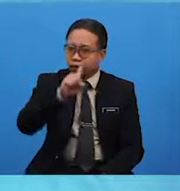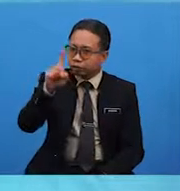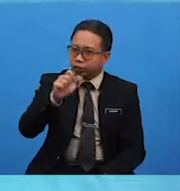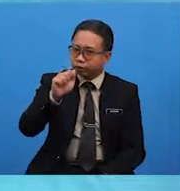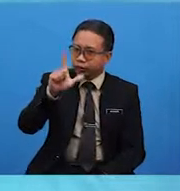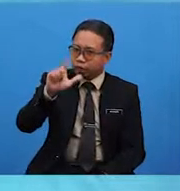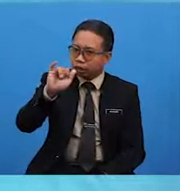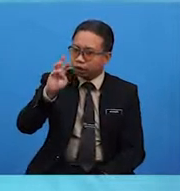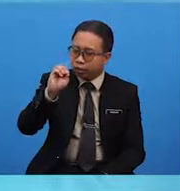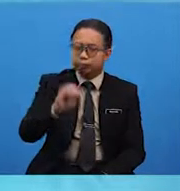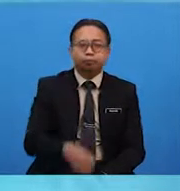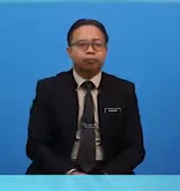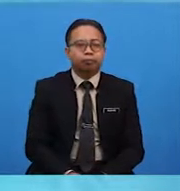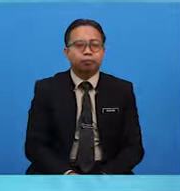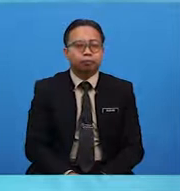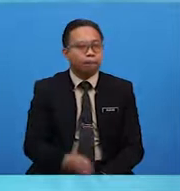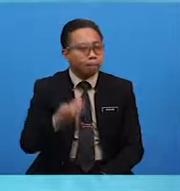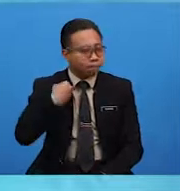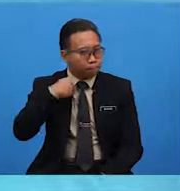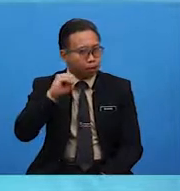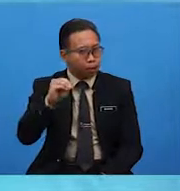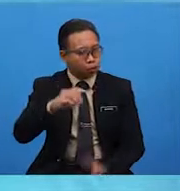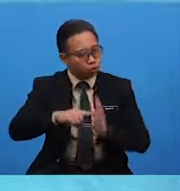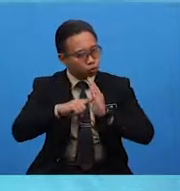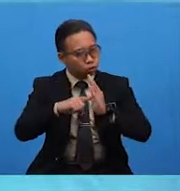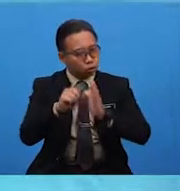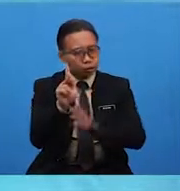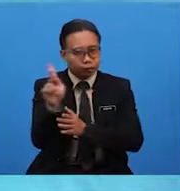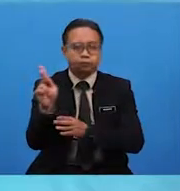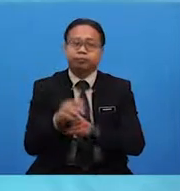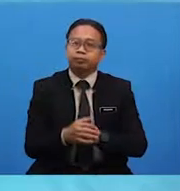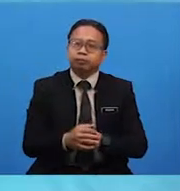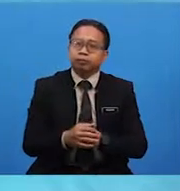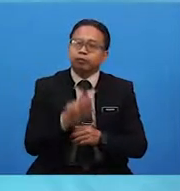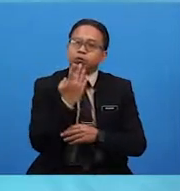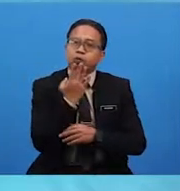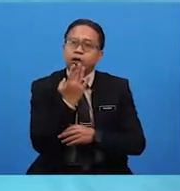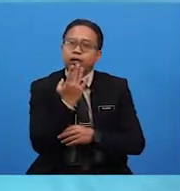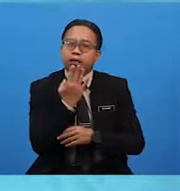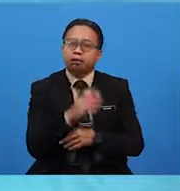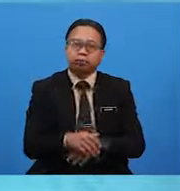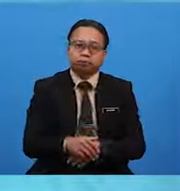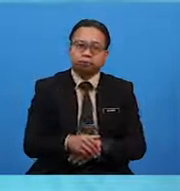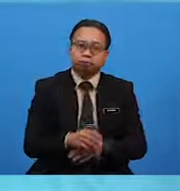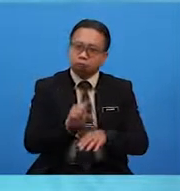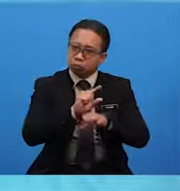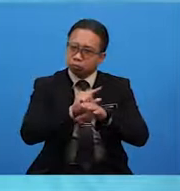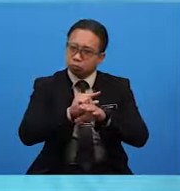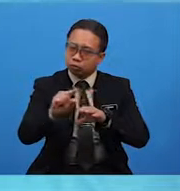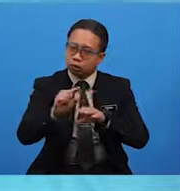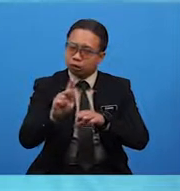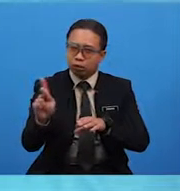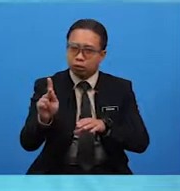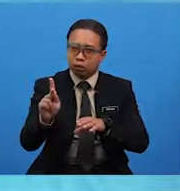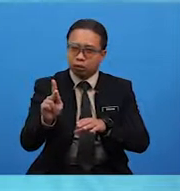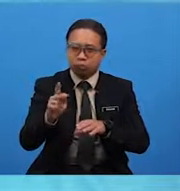figura figura itu tetapi mereka menunjukkan juga dengan menggunakan warna-warna yang digunakan itu menggambarkan